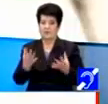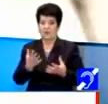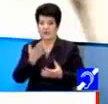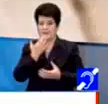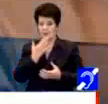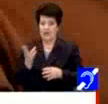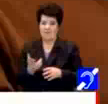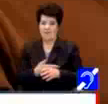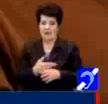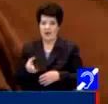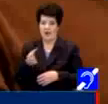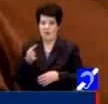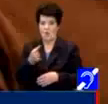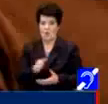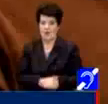alcool.